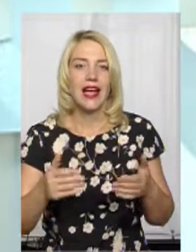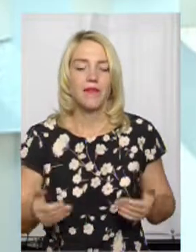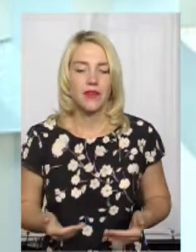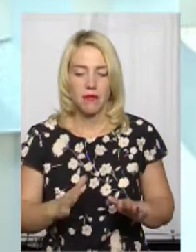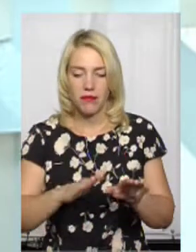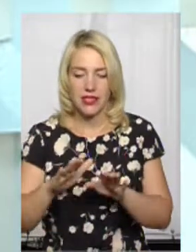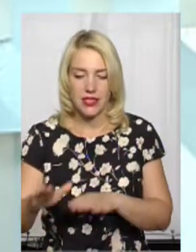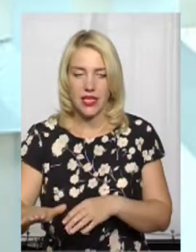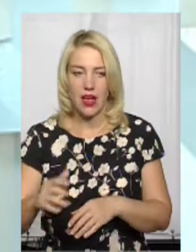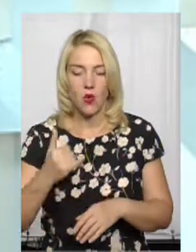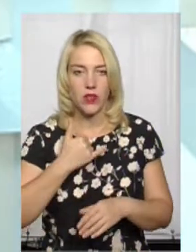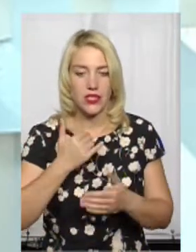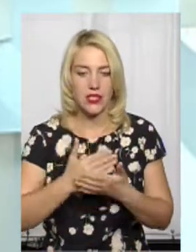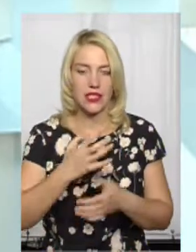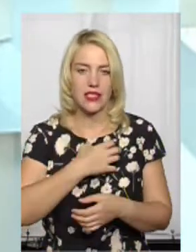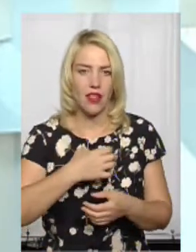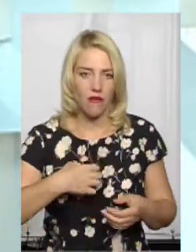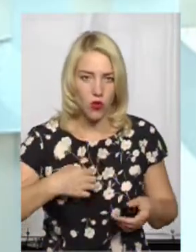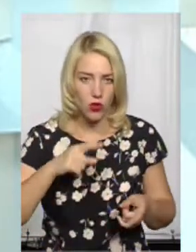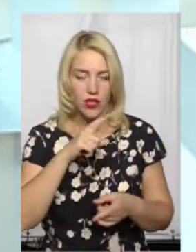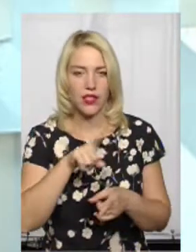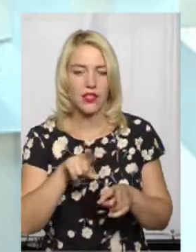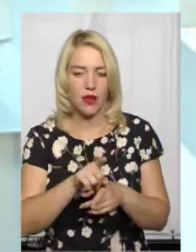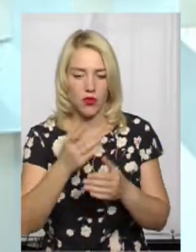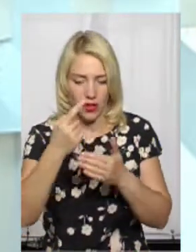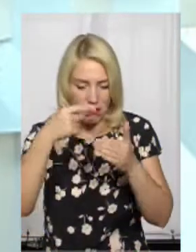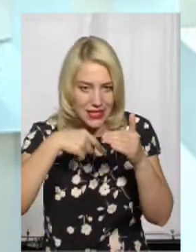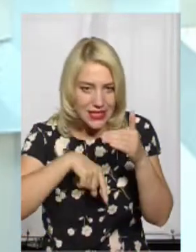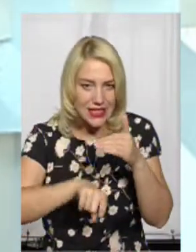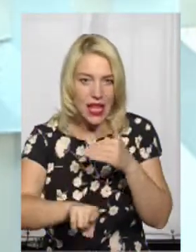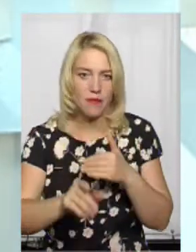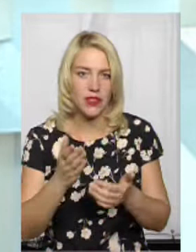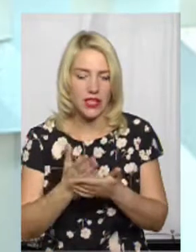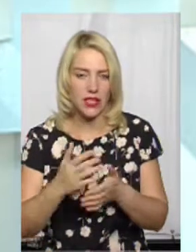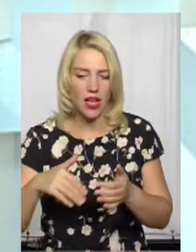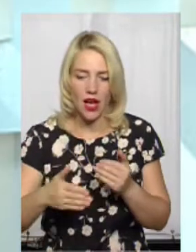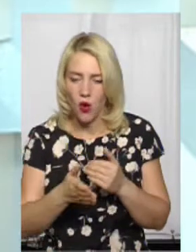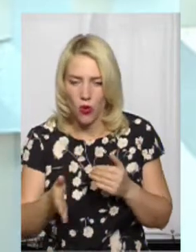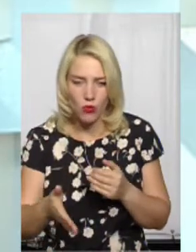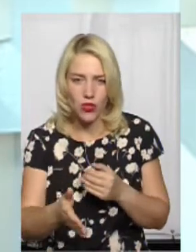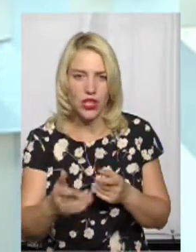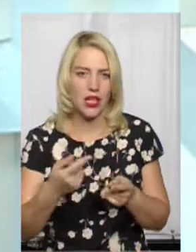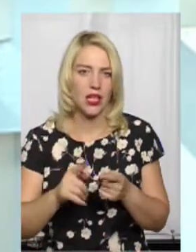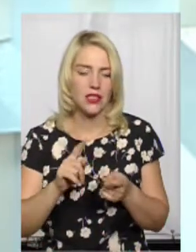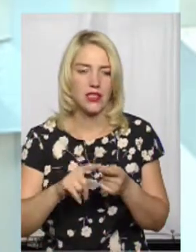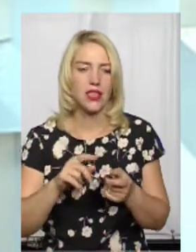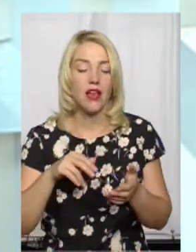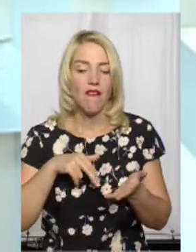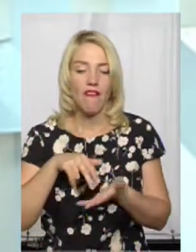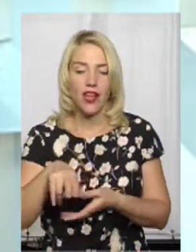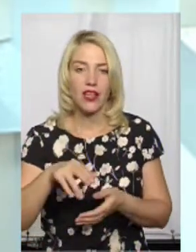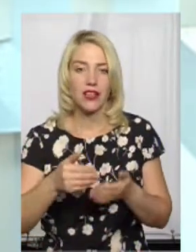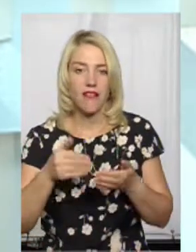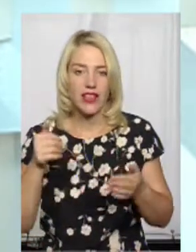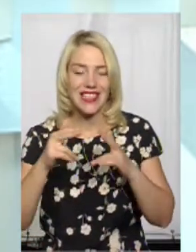нас 24 в області, це і Славута, там теж є підземні комунікації, виходи з руйнованого палацу, там